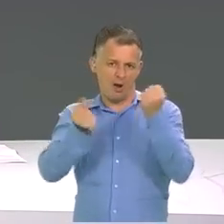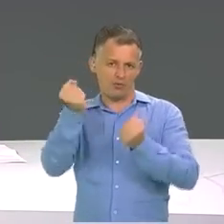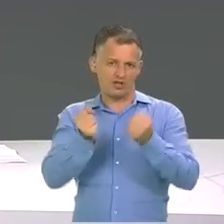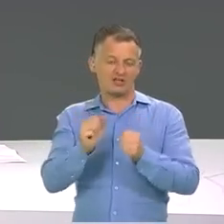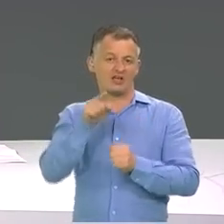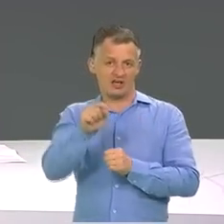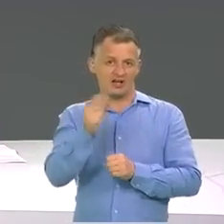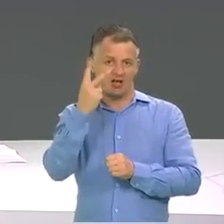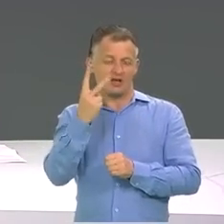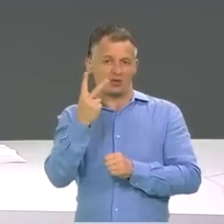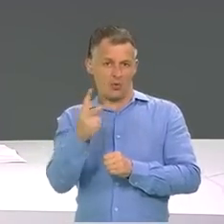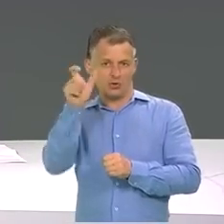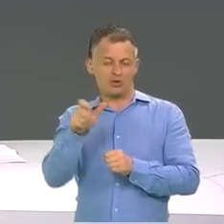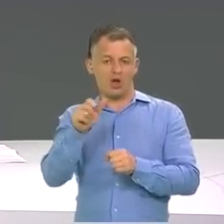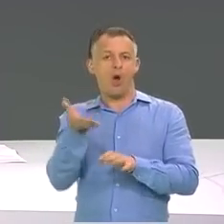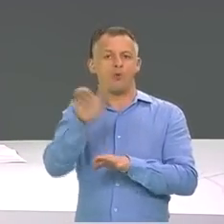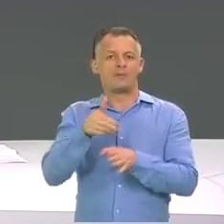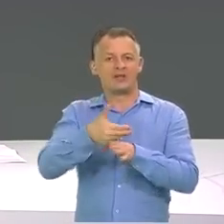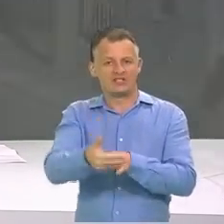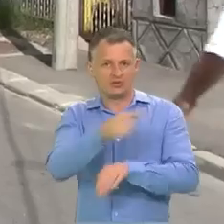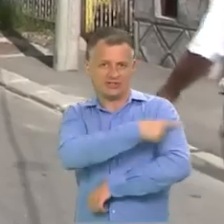urmează informații ce vă pot afecta emoțional.